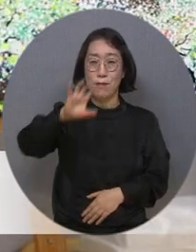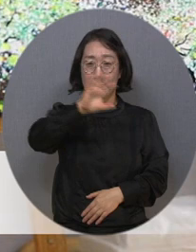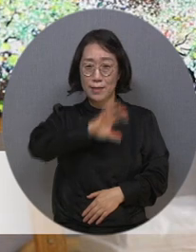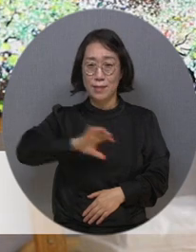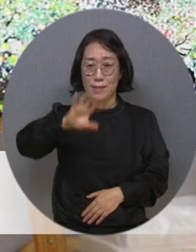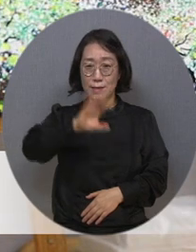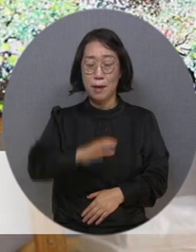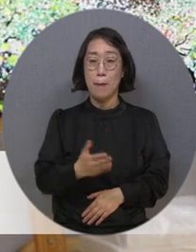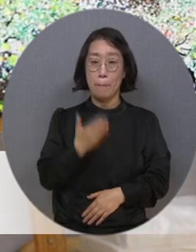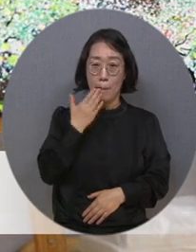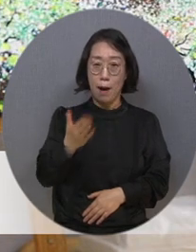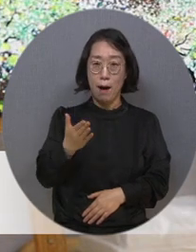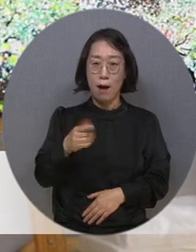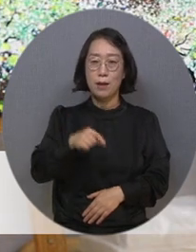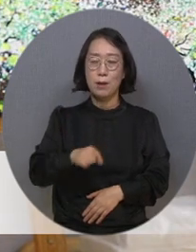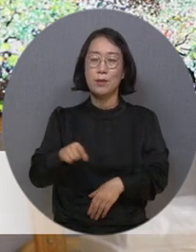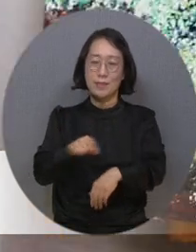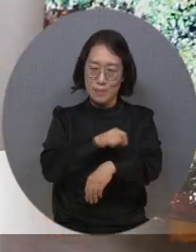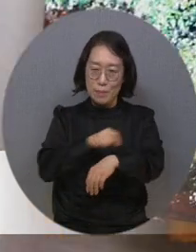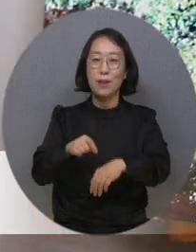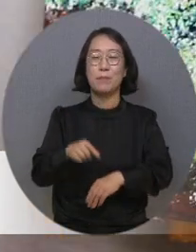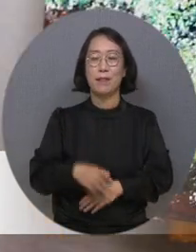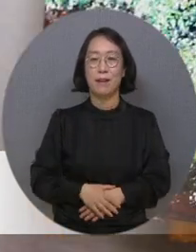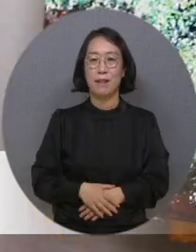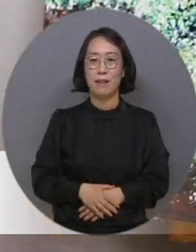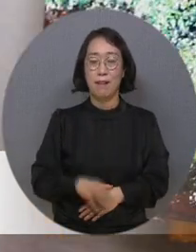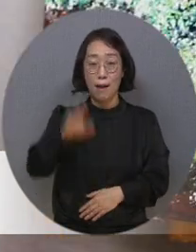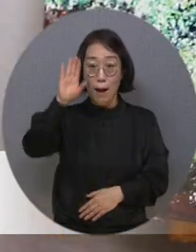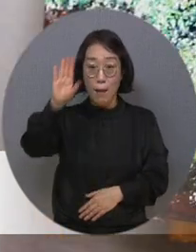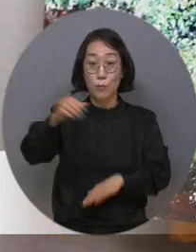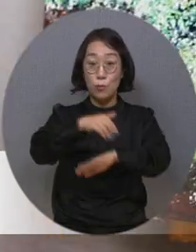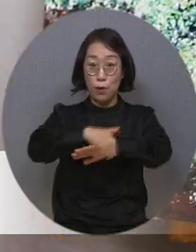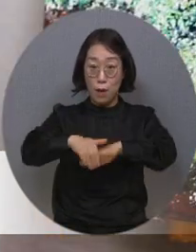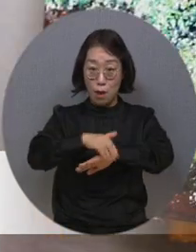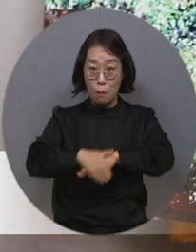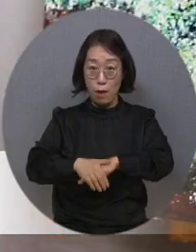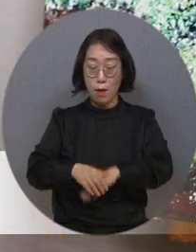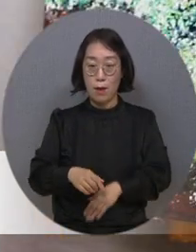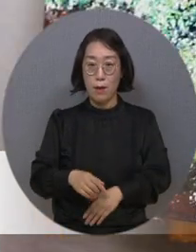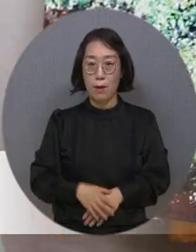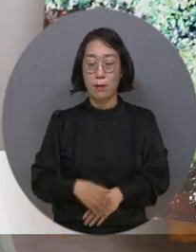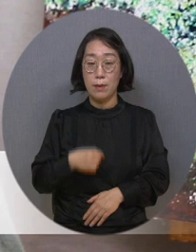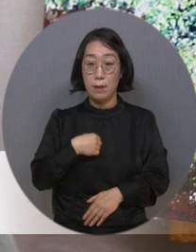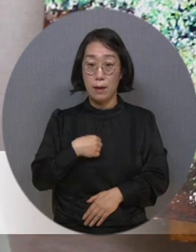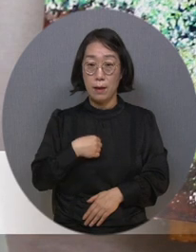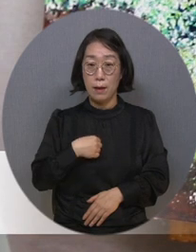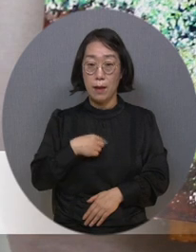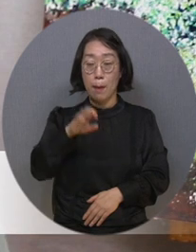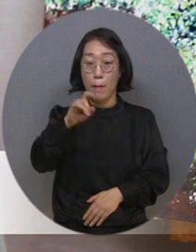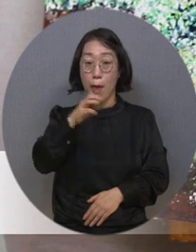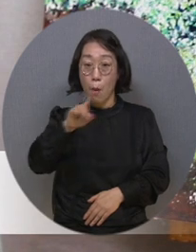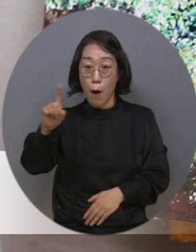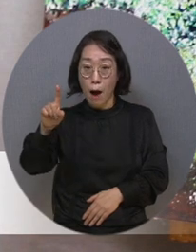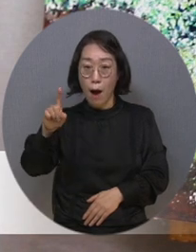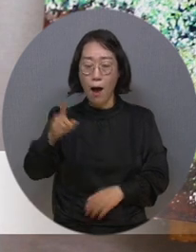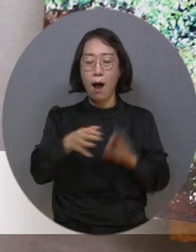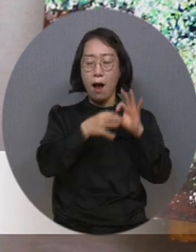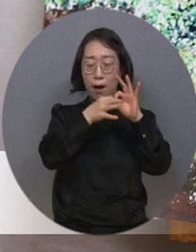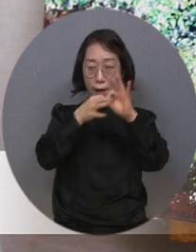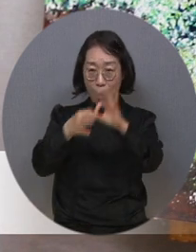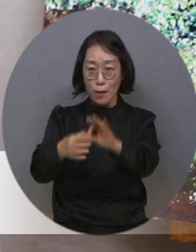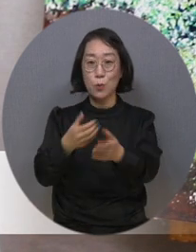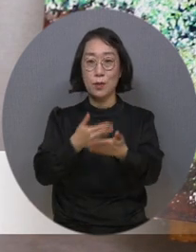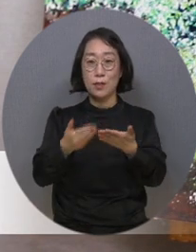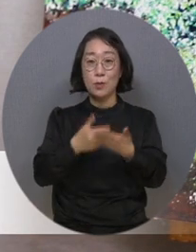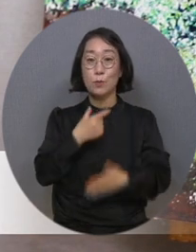가능한 작업이라 좀 차별화되어 있어요. 앞으로 계획이 있다면 제 이 매화 연작 시리즈를 계속하고